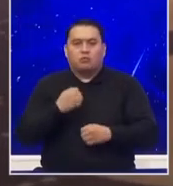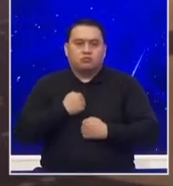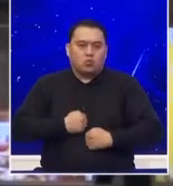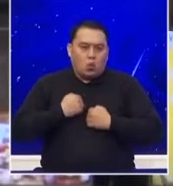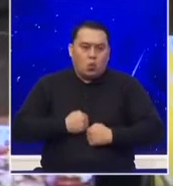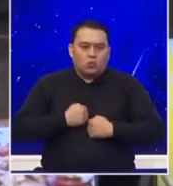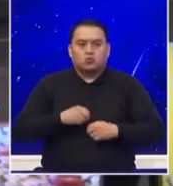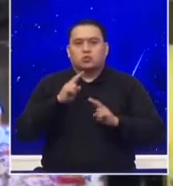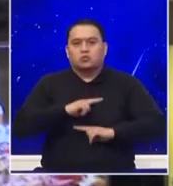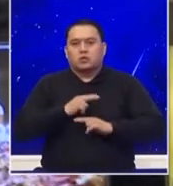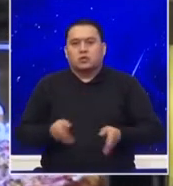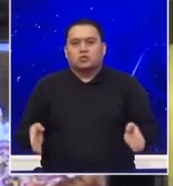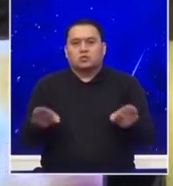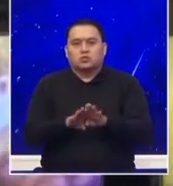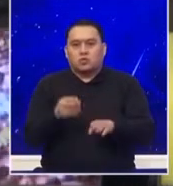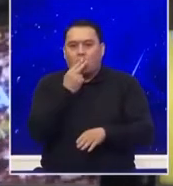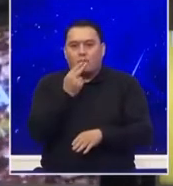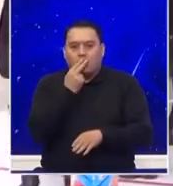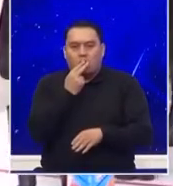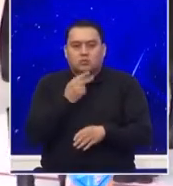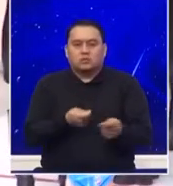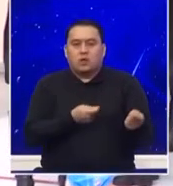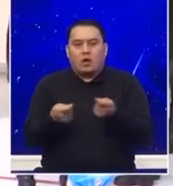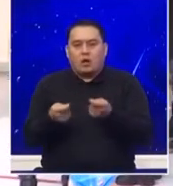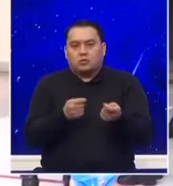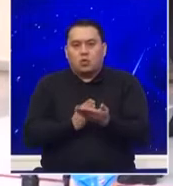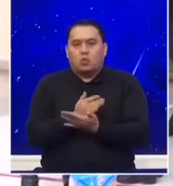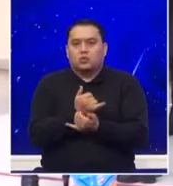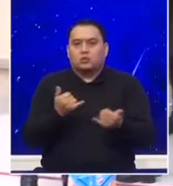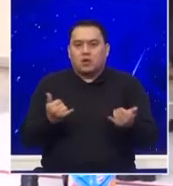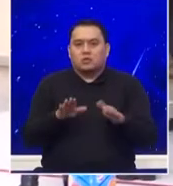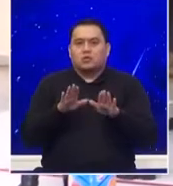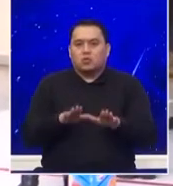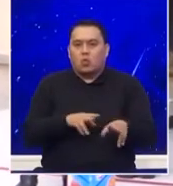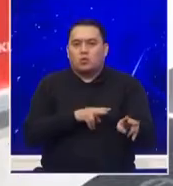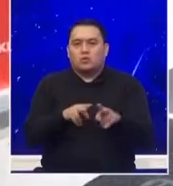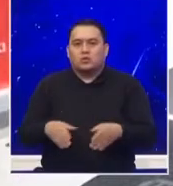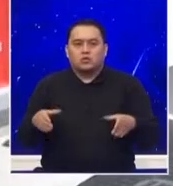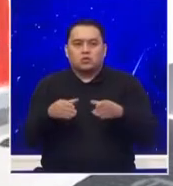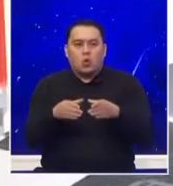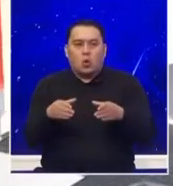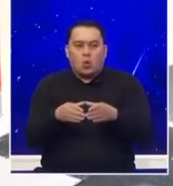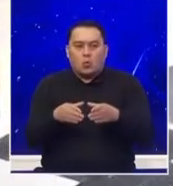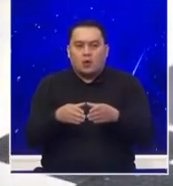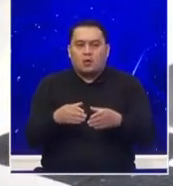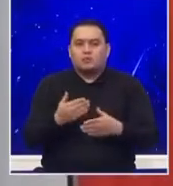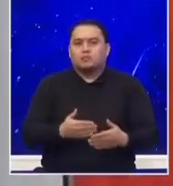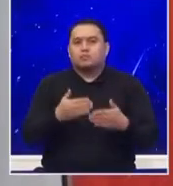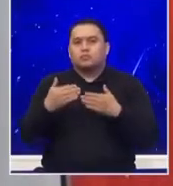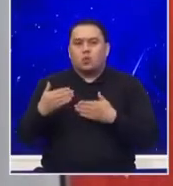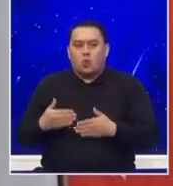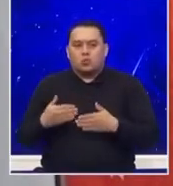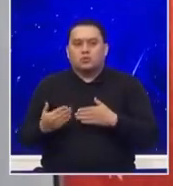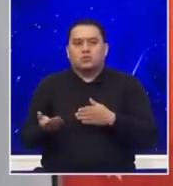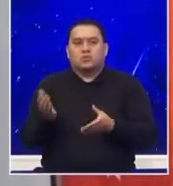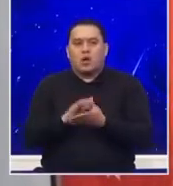нысандардың жұмысы тоқтайды. Тамақтану орындары да тек тасымалдау қызметін атқарады. Сондықтан мониторингтік топ шектеулермен кеңінен таныстыру мақсатында